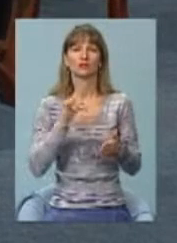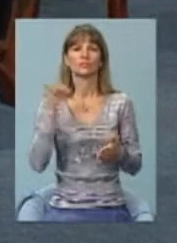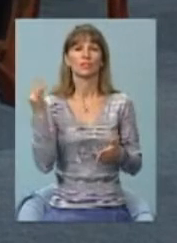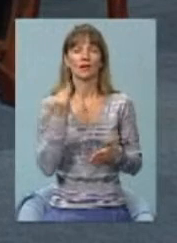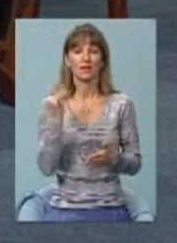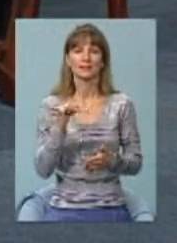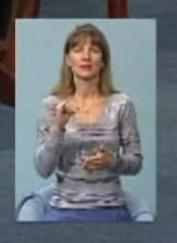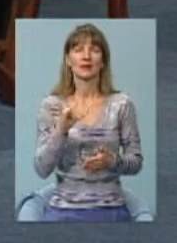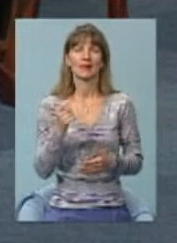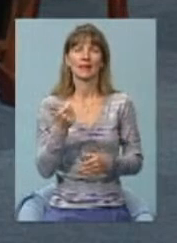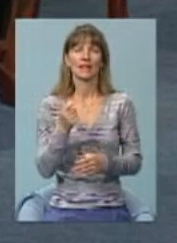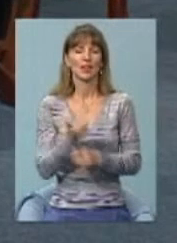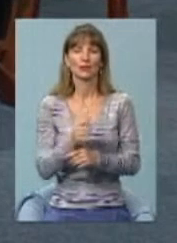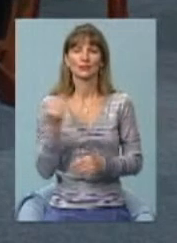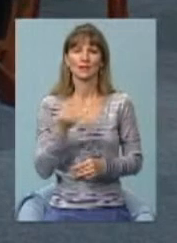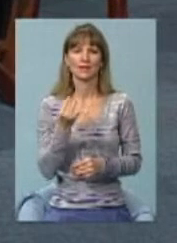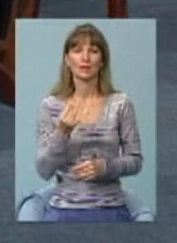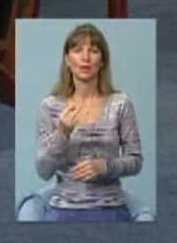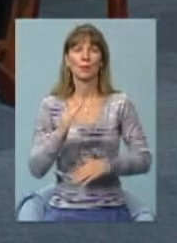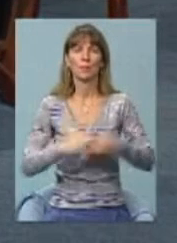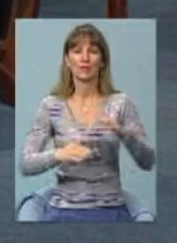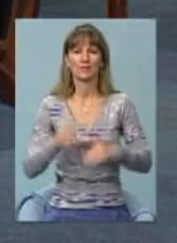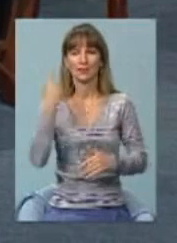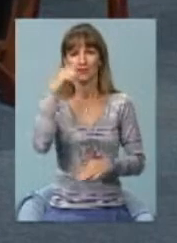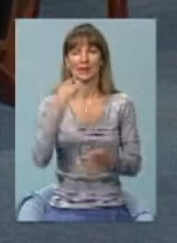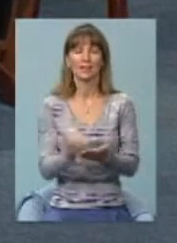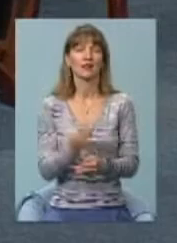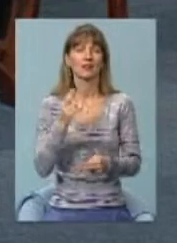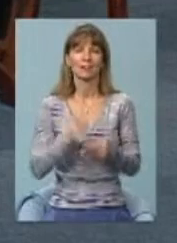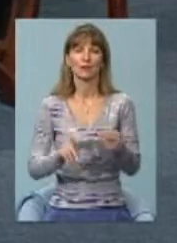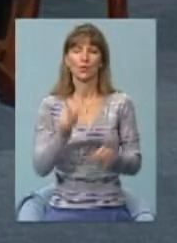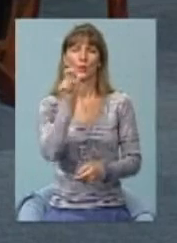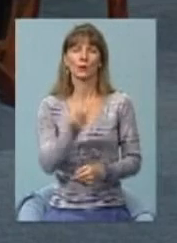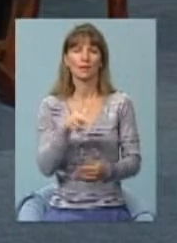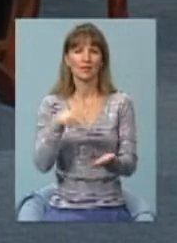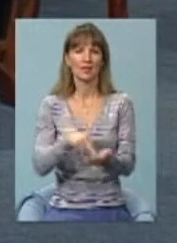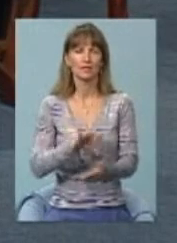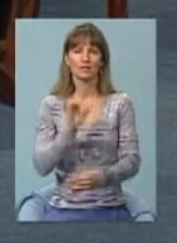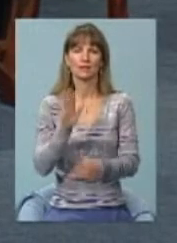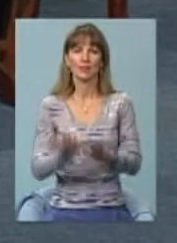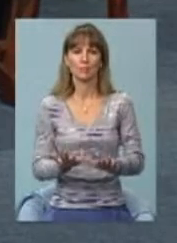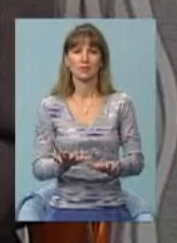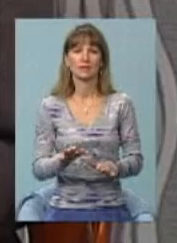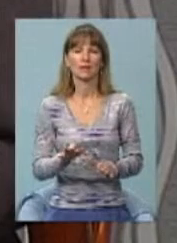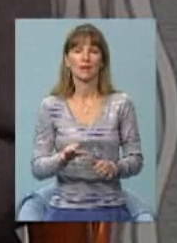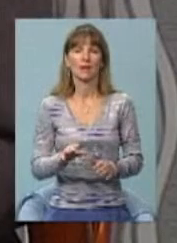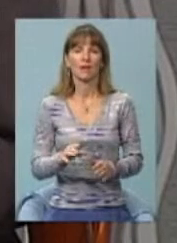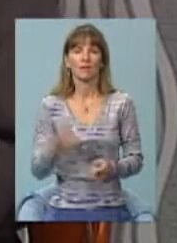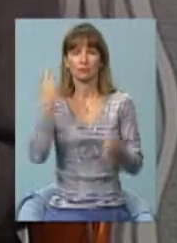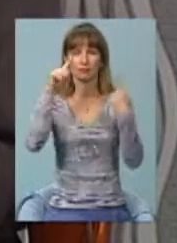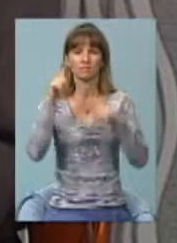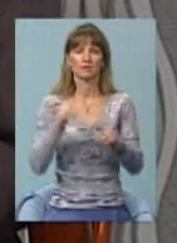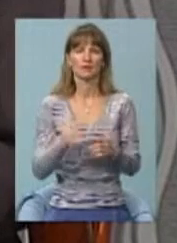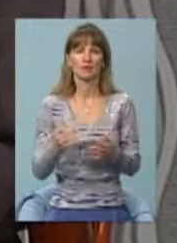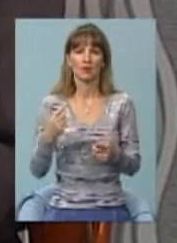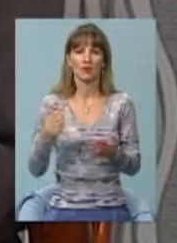і такі не дуже цікаві, але все-таки практичні винаходи не закінчуються, тому що людство не стоїть на місці, прогрес росте, поширюється, нові